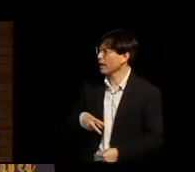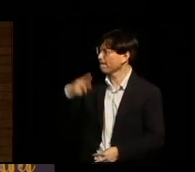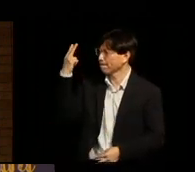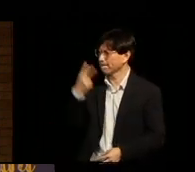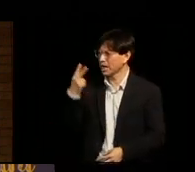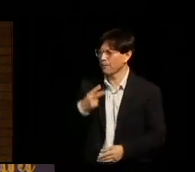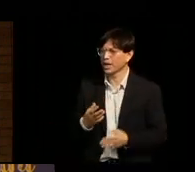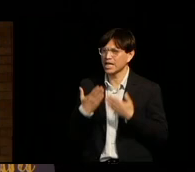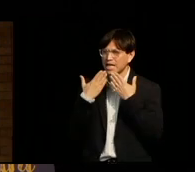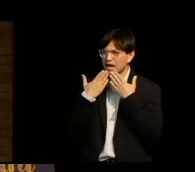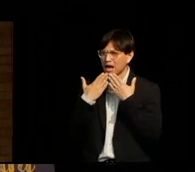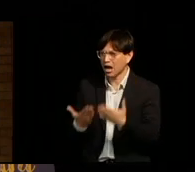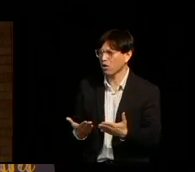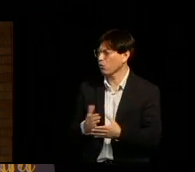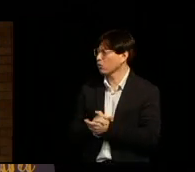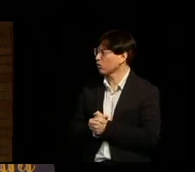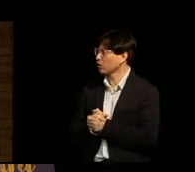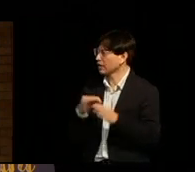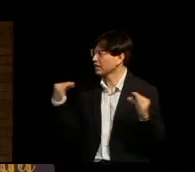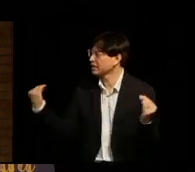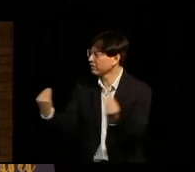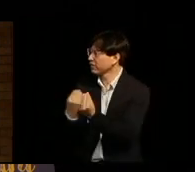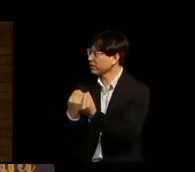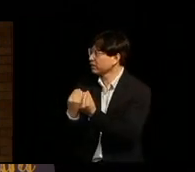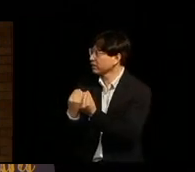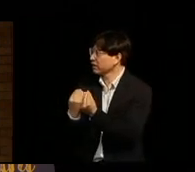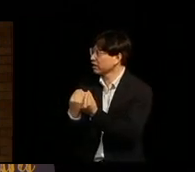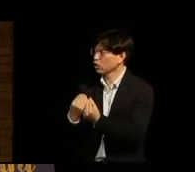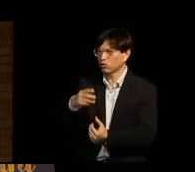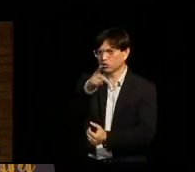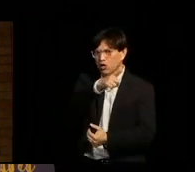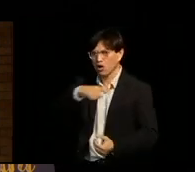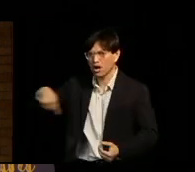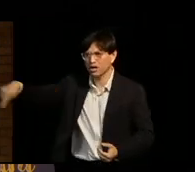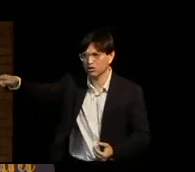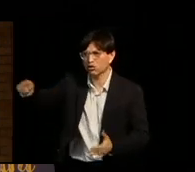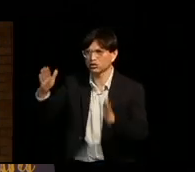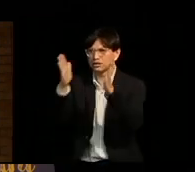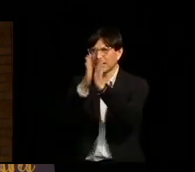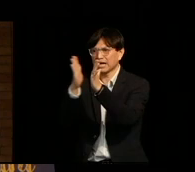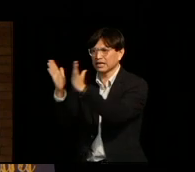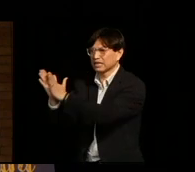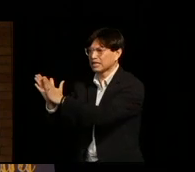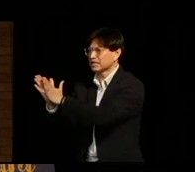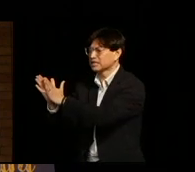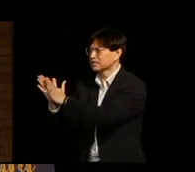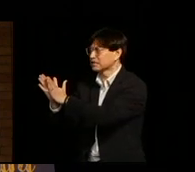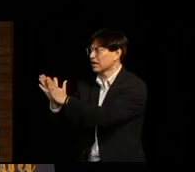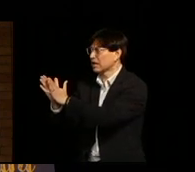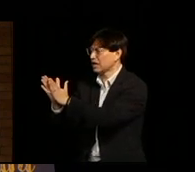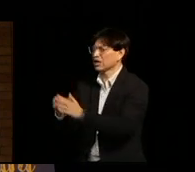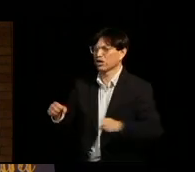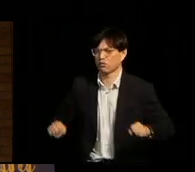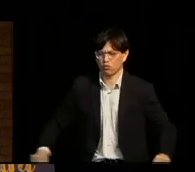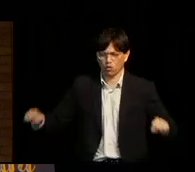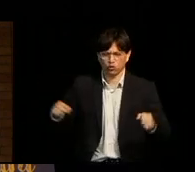auguro che diventi proprio come sono le nostre realtà parrocchiali capillare che possa essere distribuito